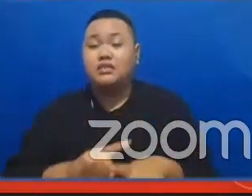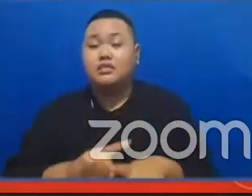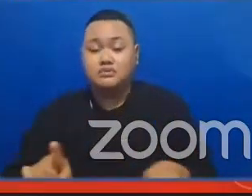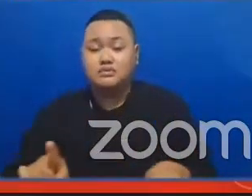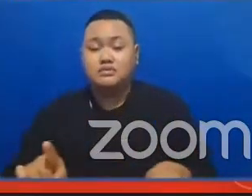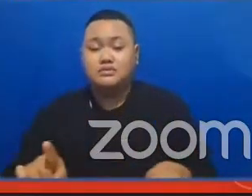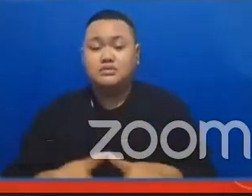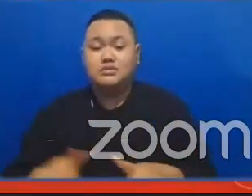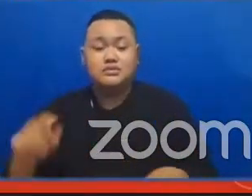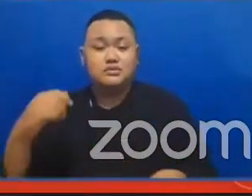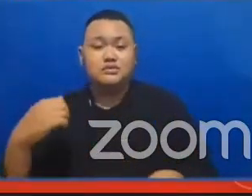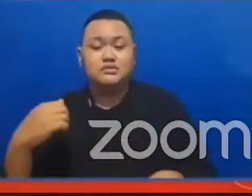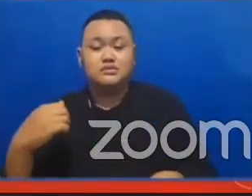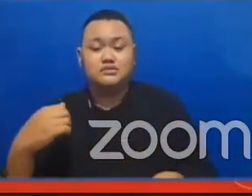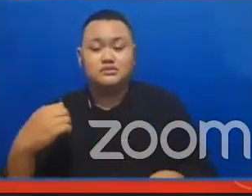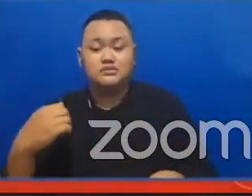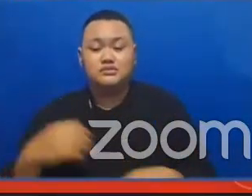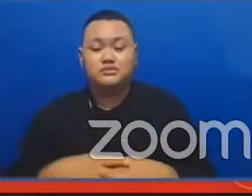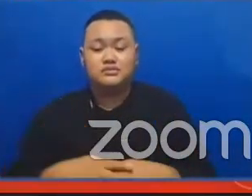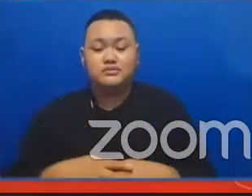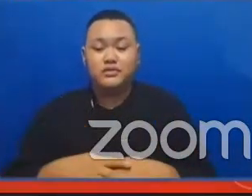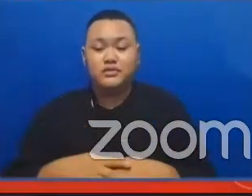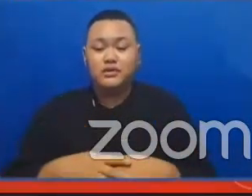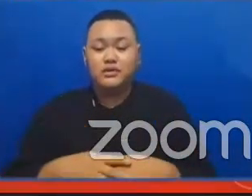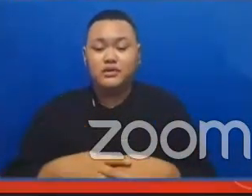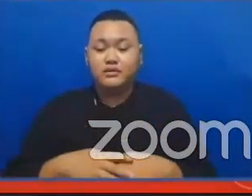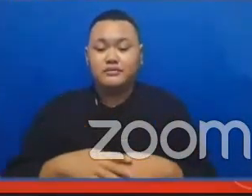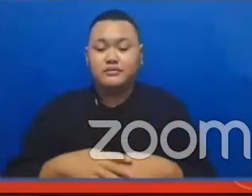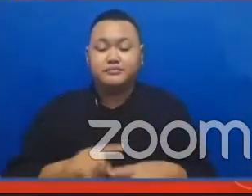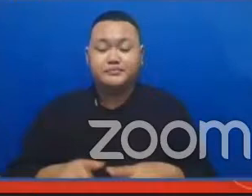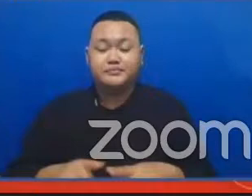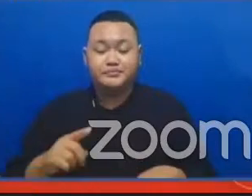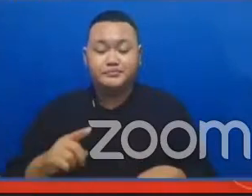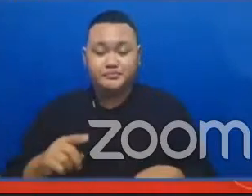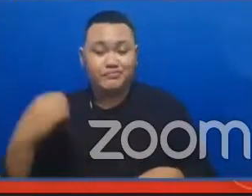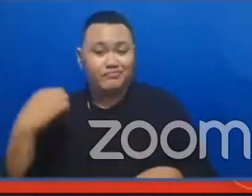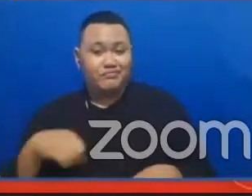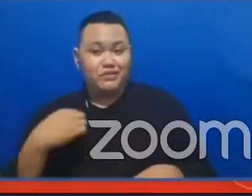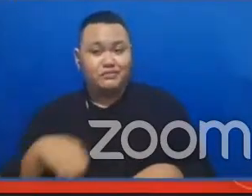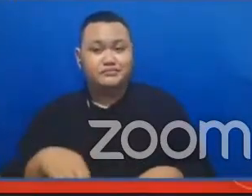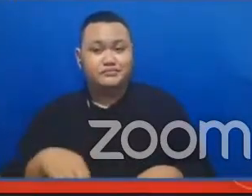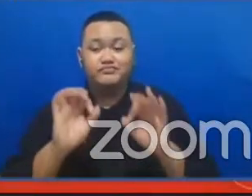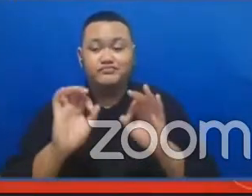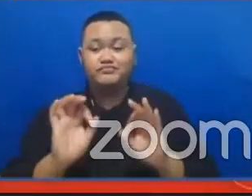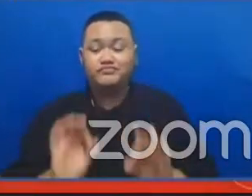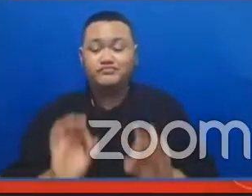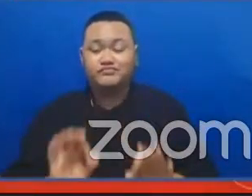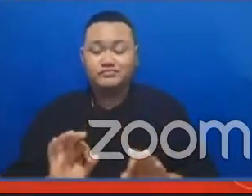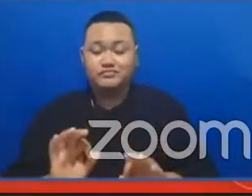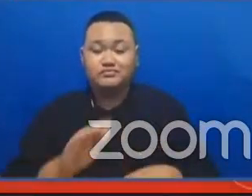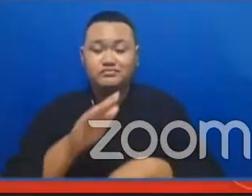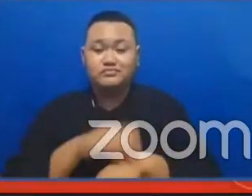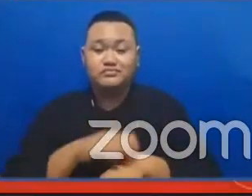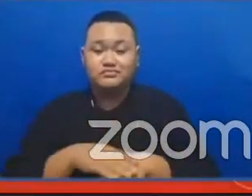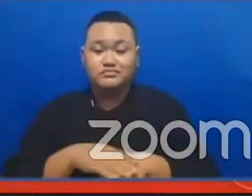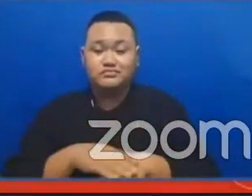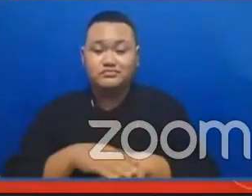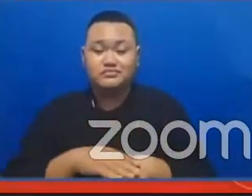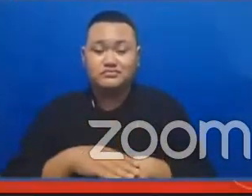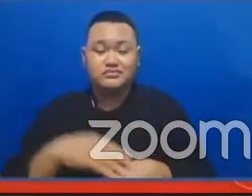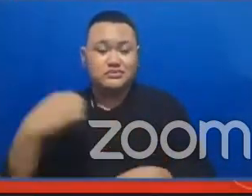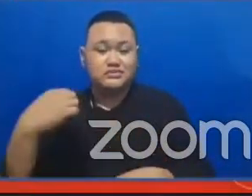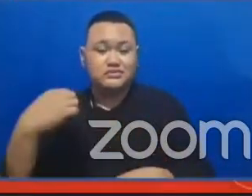kemudian berdasarkan hal tersebut, melalui kerjasama Kementerian Pendidikan dan Kebudayaan,